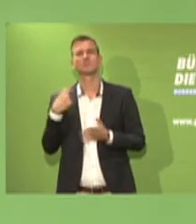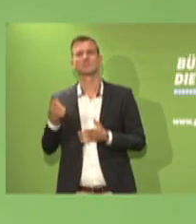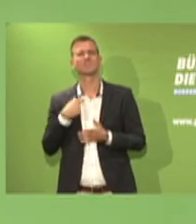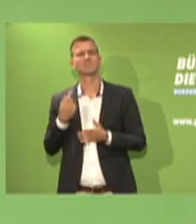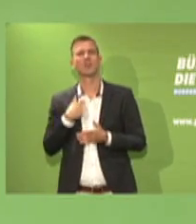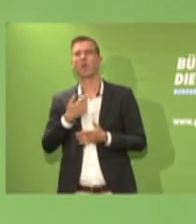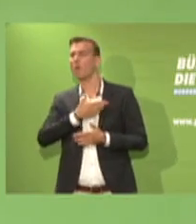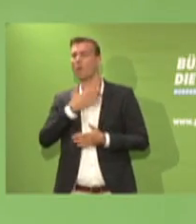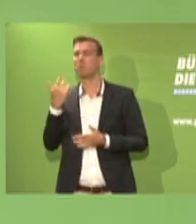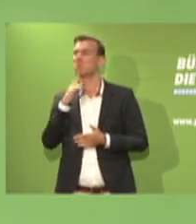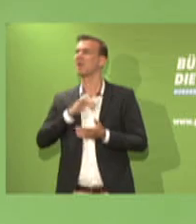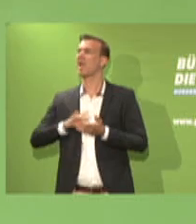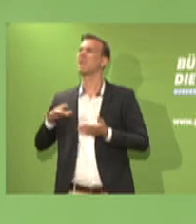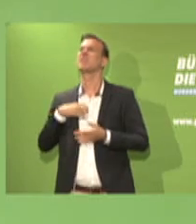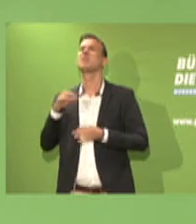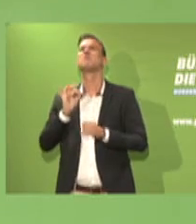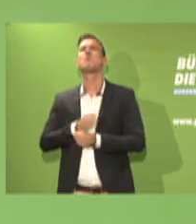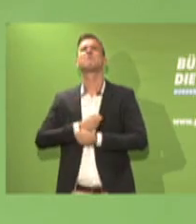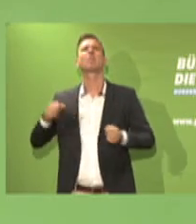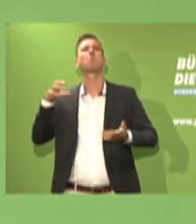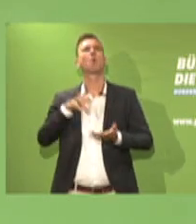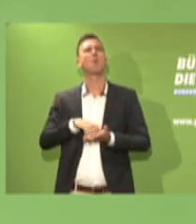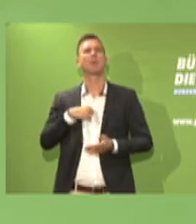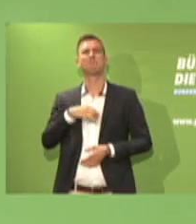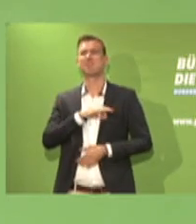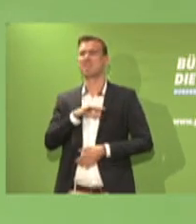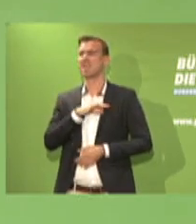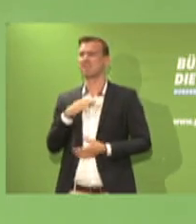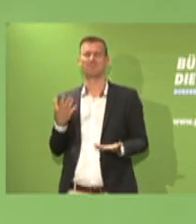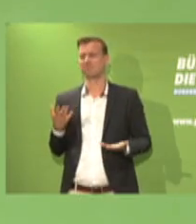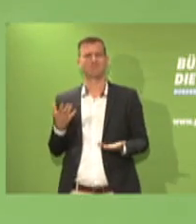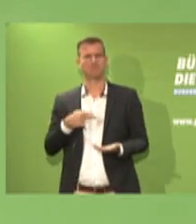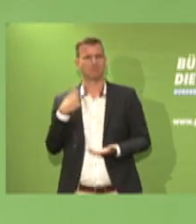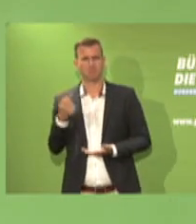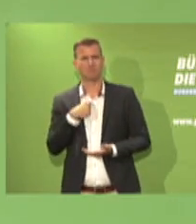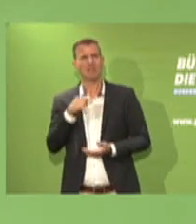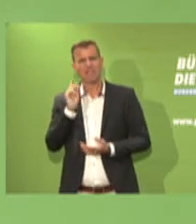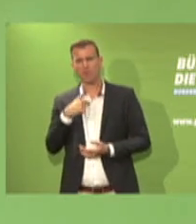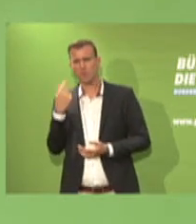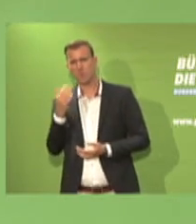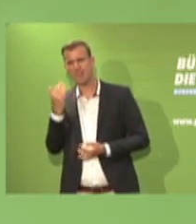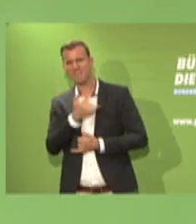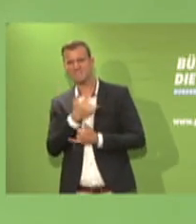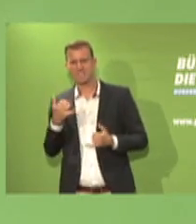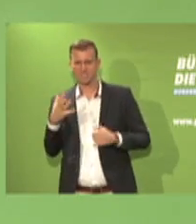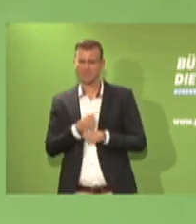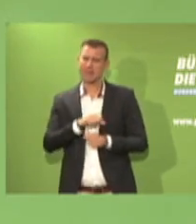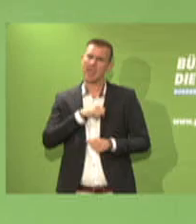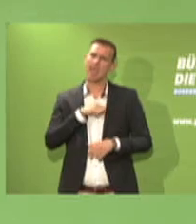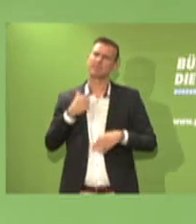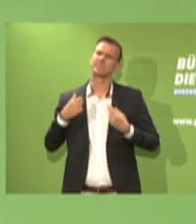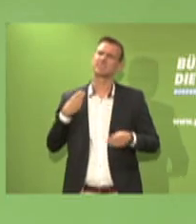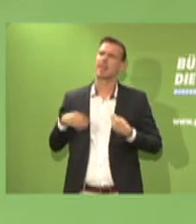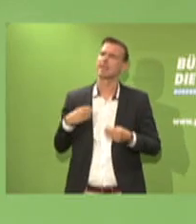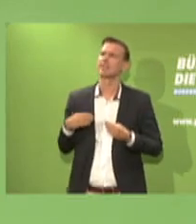mehr nur eine Metropolenpartei sind, sondern eine Partei, die darauf guckt, wie kriegen wir Lebensqualität, wie kriegen